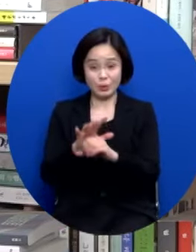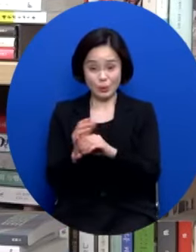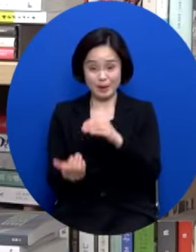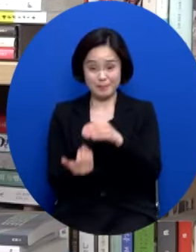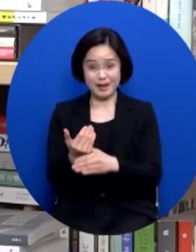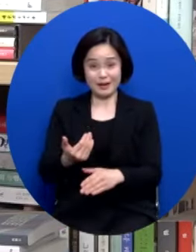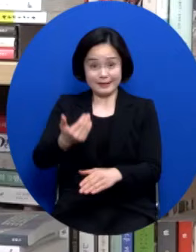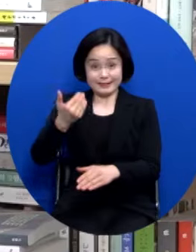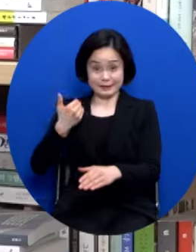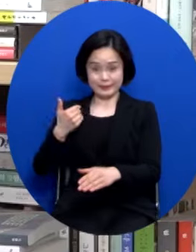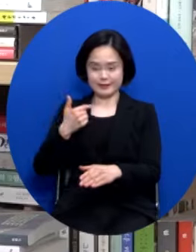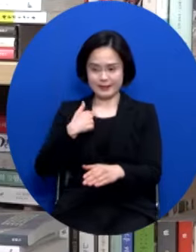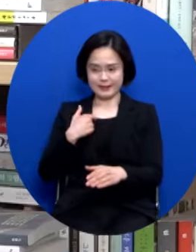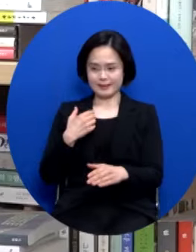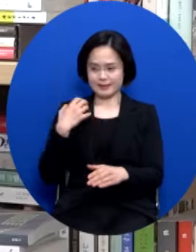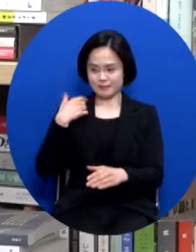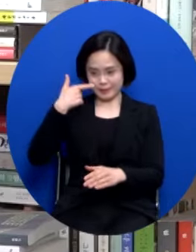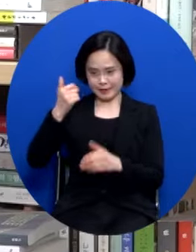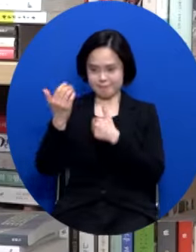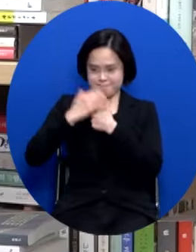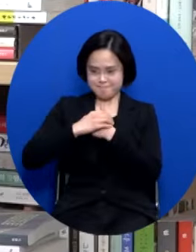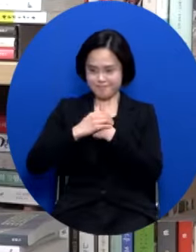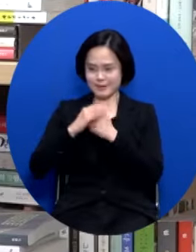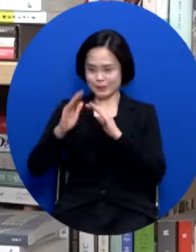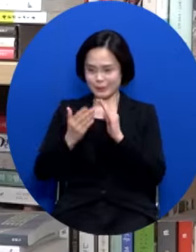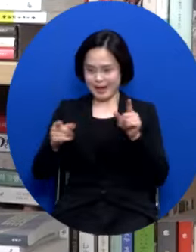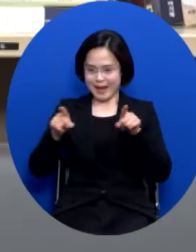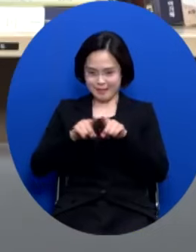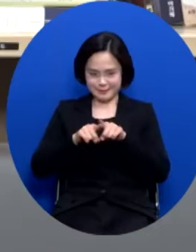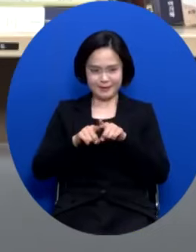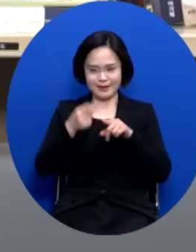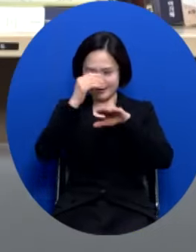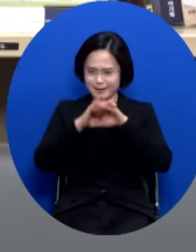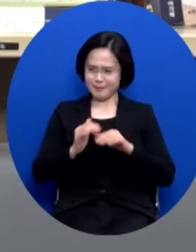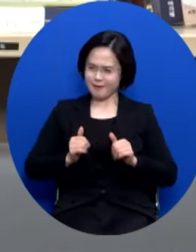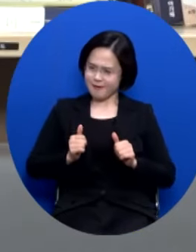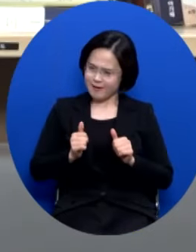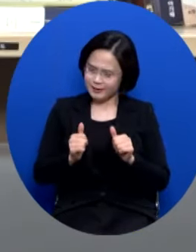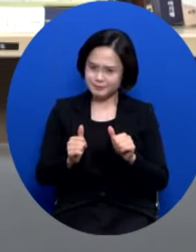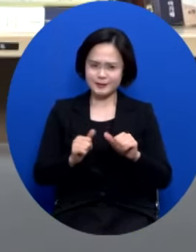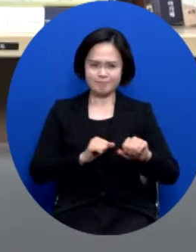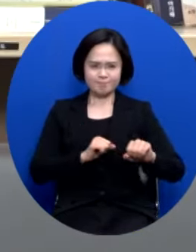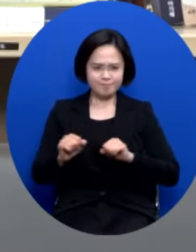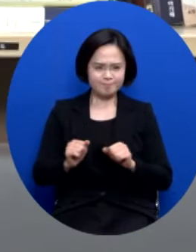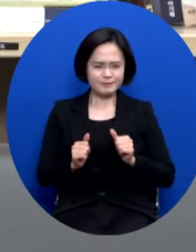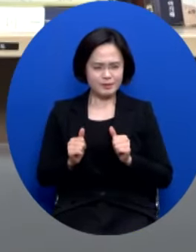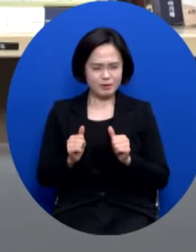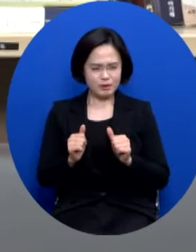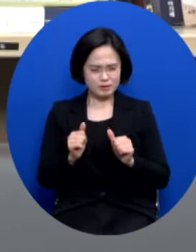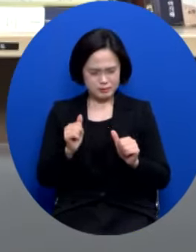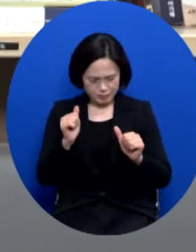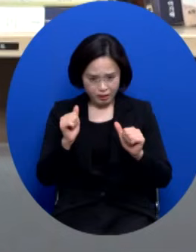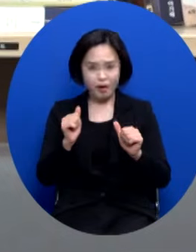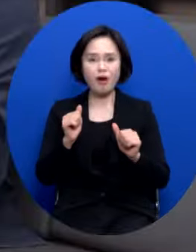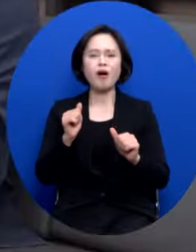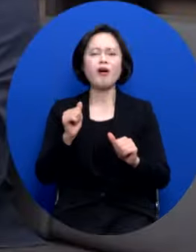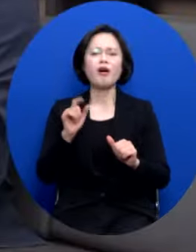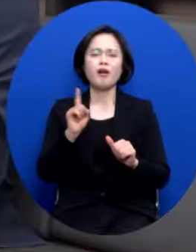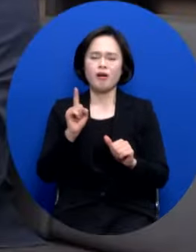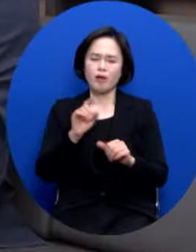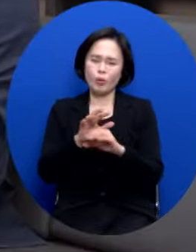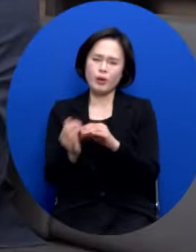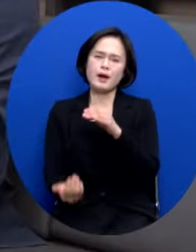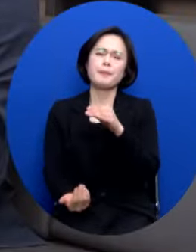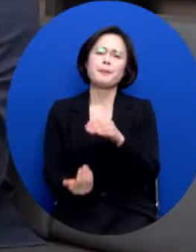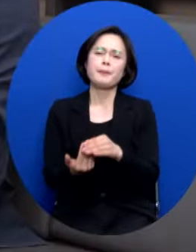성도님들도 굉장히 열심히 전도도 하시고 예배도 역동적이었는데 팬데믹 상황 때문에 서로들 많이 당황하셨죠. 그래서